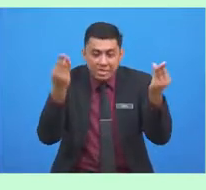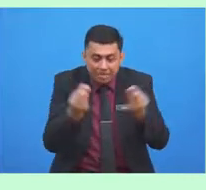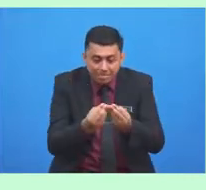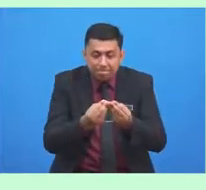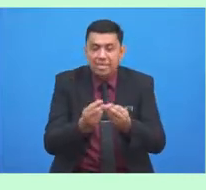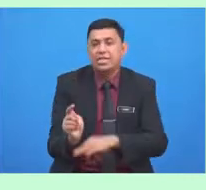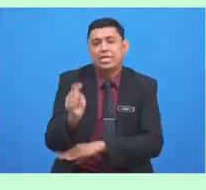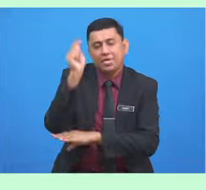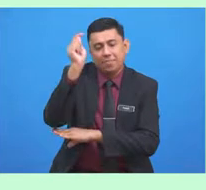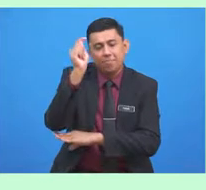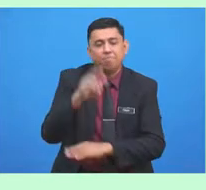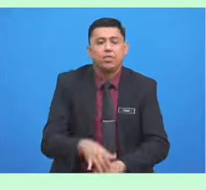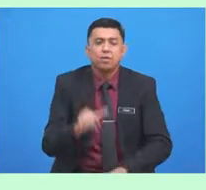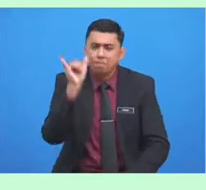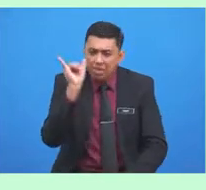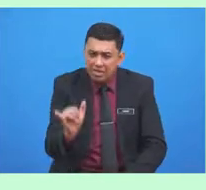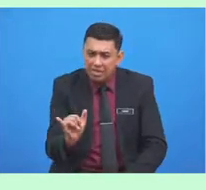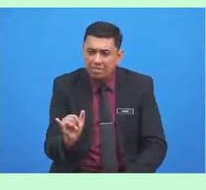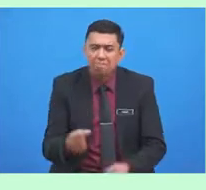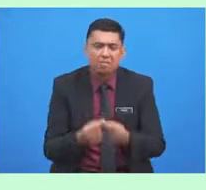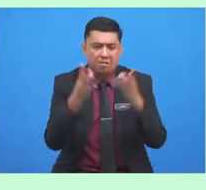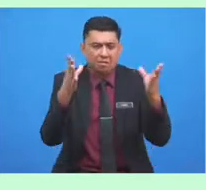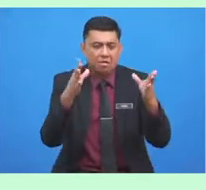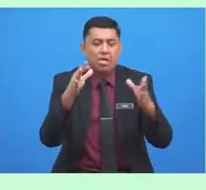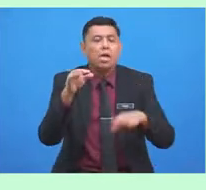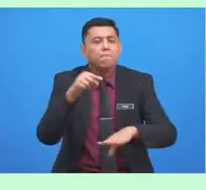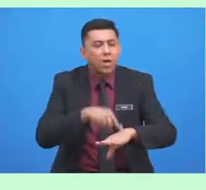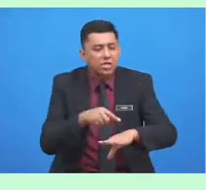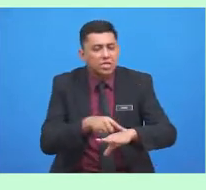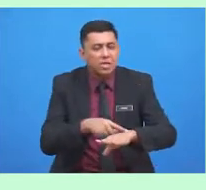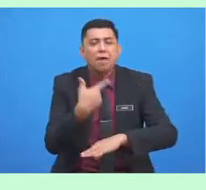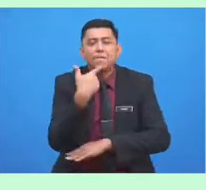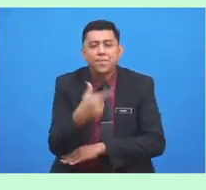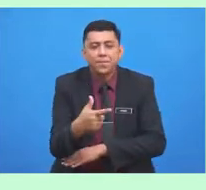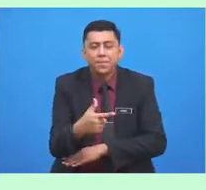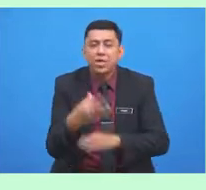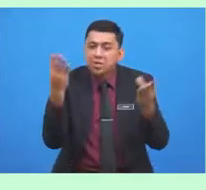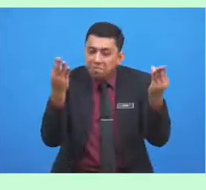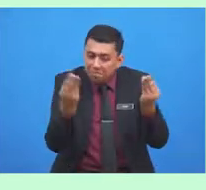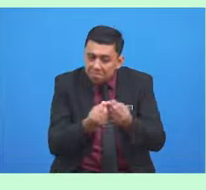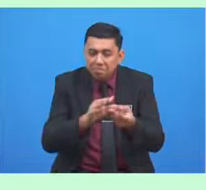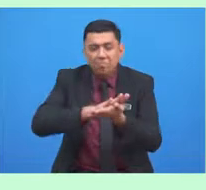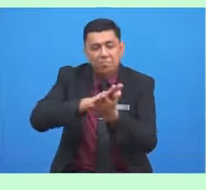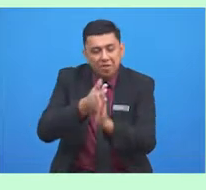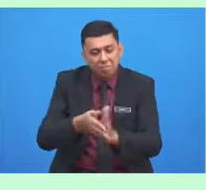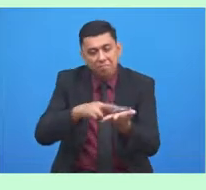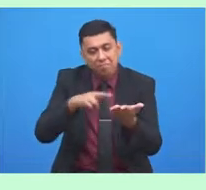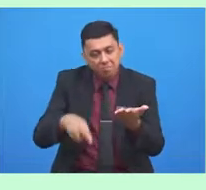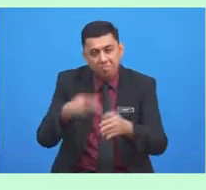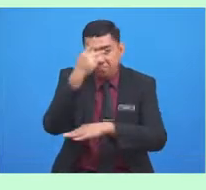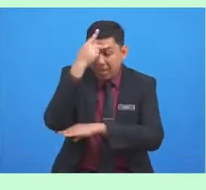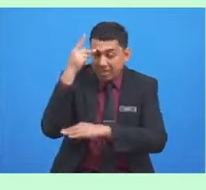tinggi. Manakala hujan yang lebat dalam jangka masa yang lama, kadar resapan menjadi rendah